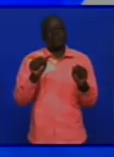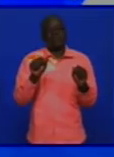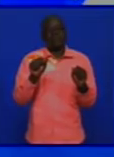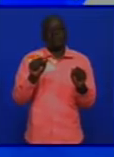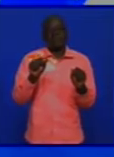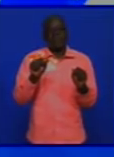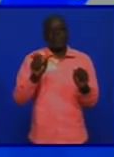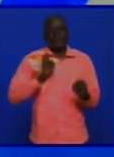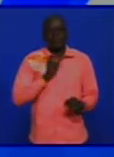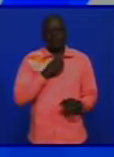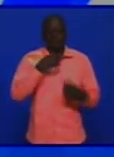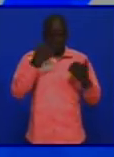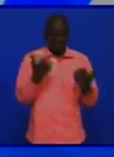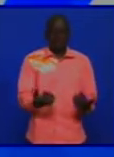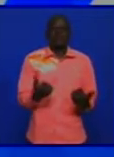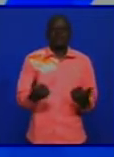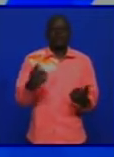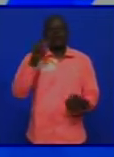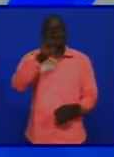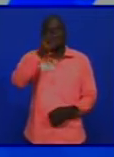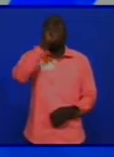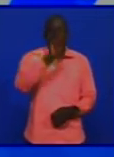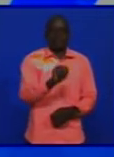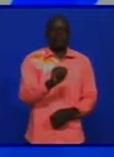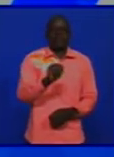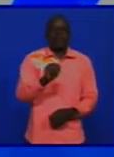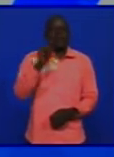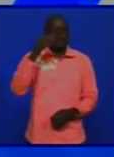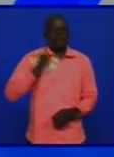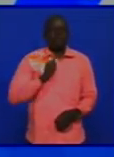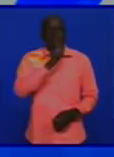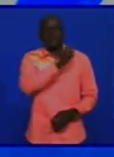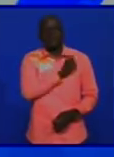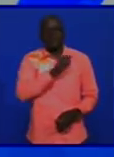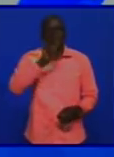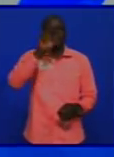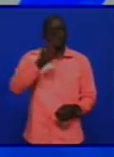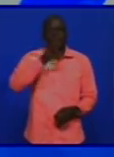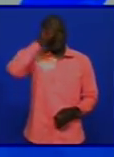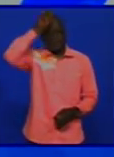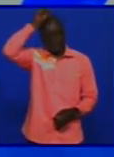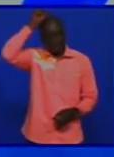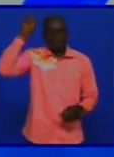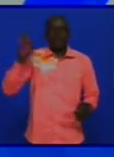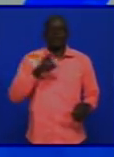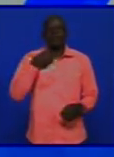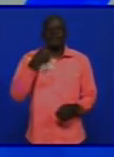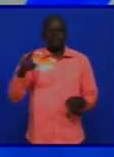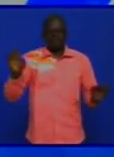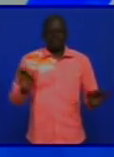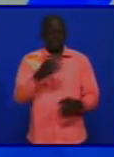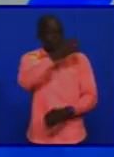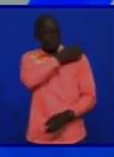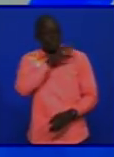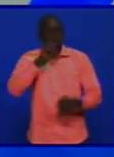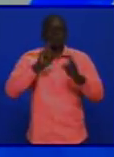Nous allons maintenant à l'Assemblée nationale où l'ambassadeur de l'Égypte au Burkina Faso fait ses adieux au chef du Parlement burkinabé.